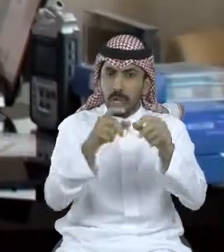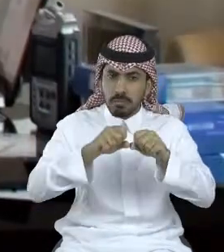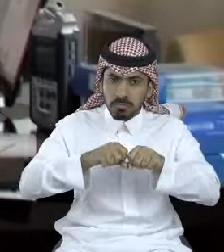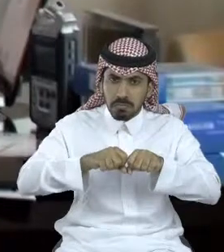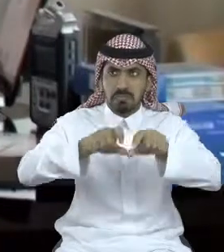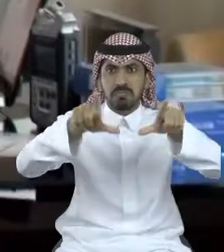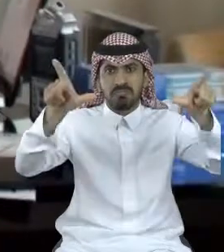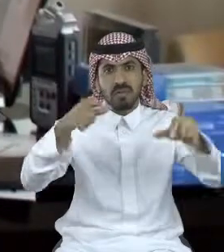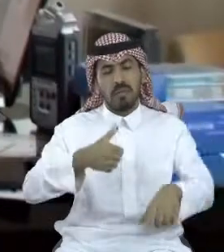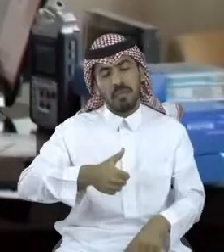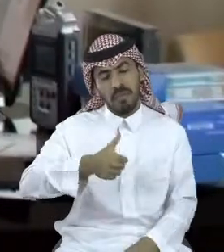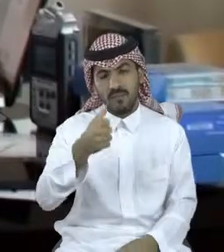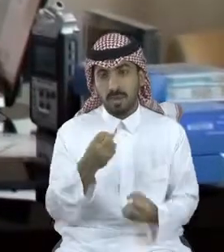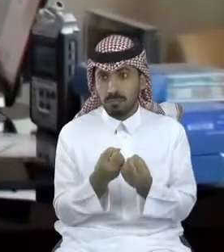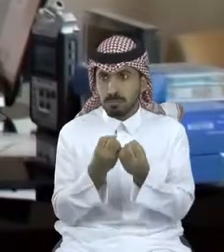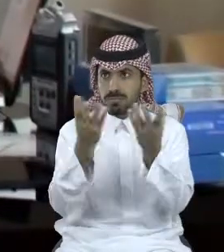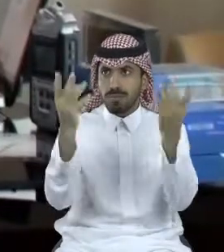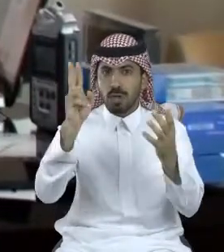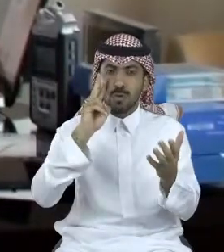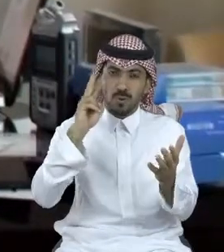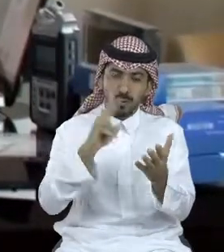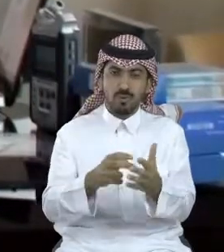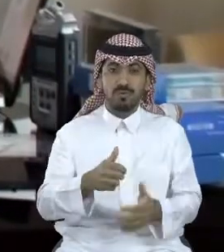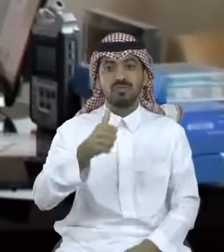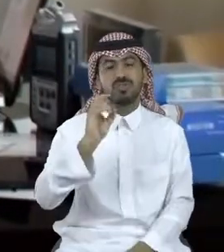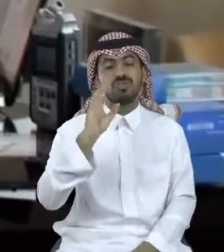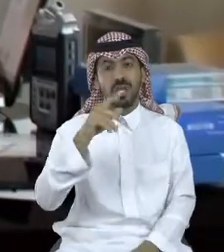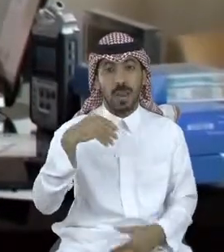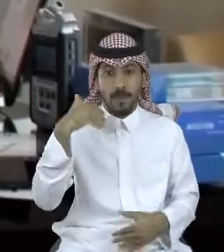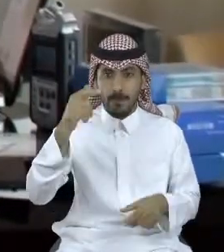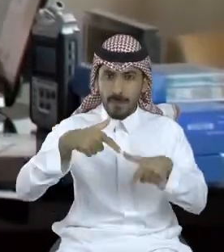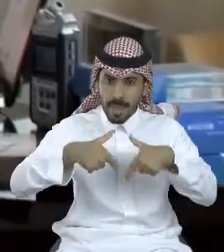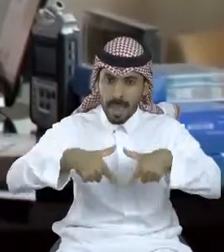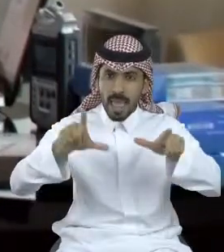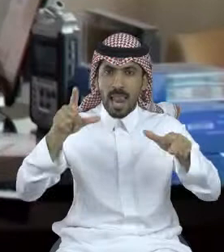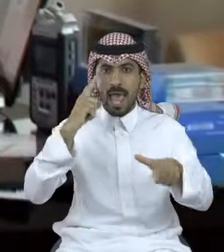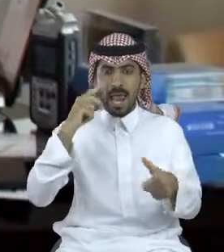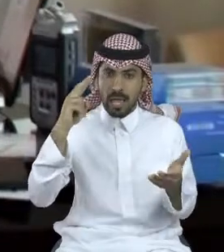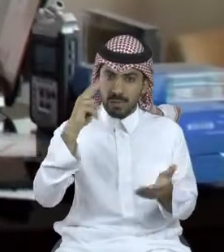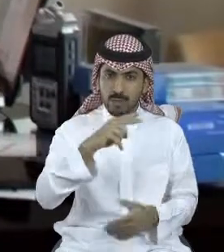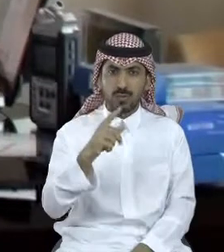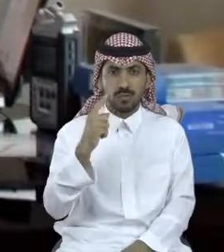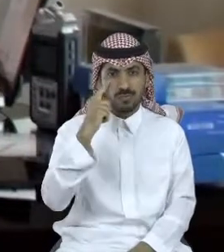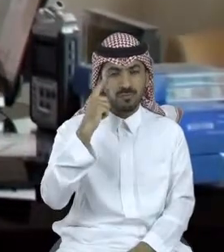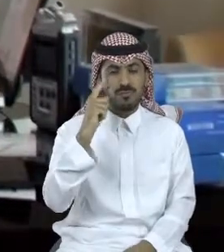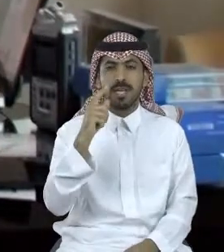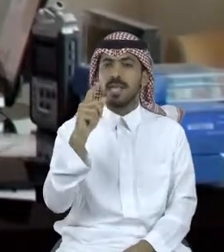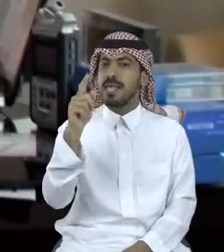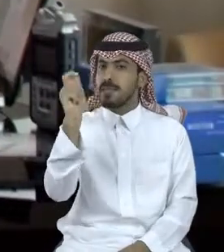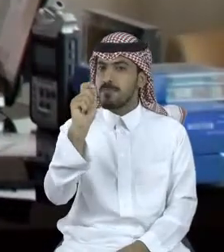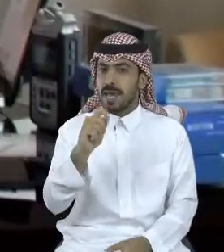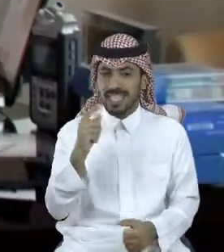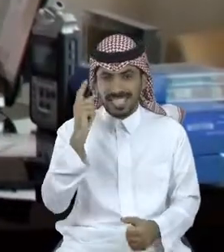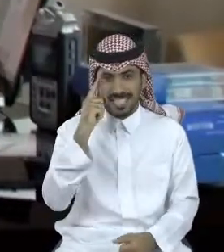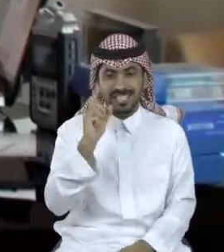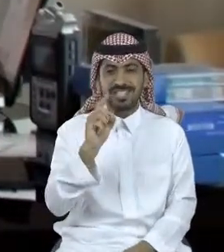بالضبط هل اشوفه شيء دقيق مو شيء دقيق وما حصير افسخ السواره هذه ابدا باذن الله خلال الفتره. تابعونا حنكون في البرازيل ان شاء الله ونحضر مباراه